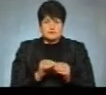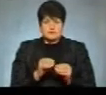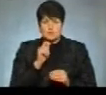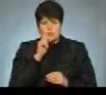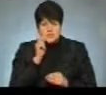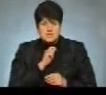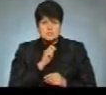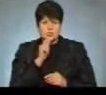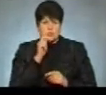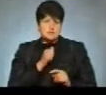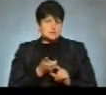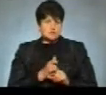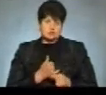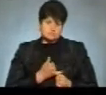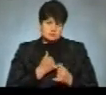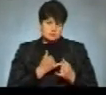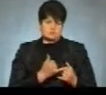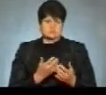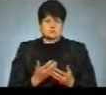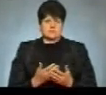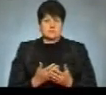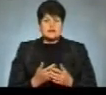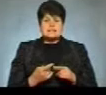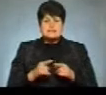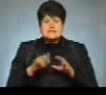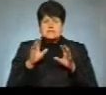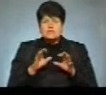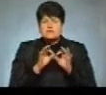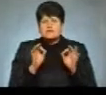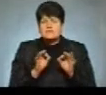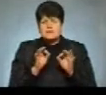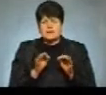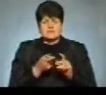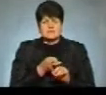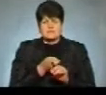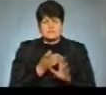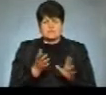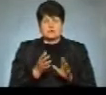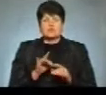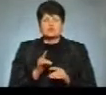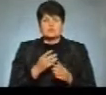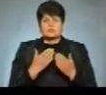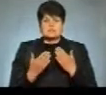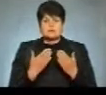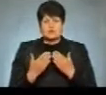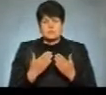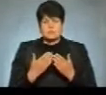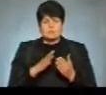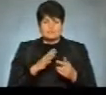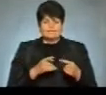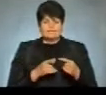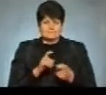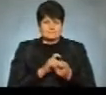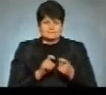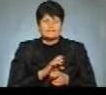І українці є дуже толерантні і терпимі. Цей закон ніяк, він не стосується, власне, на чому спекулювали. Чому в цьому законі